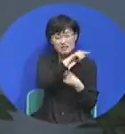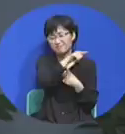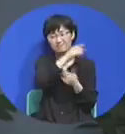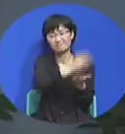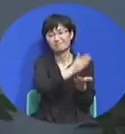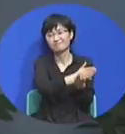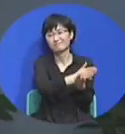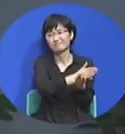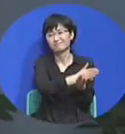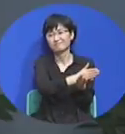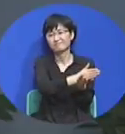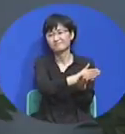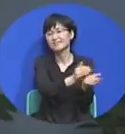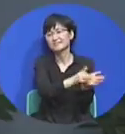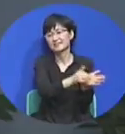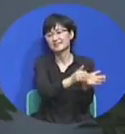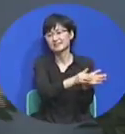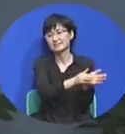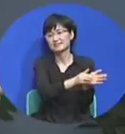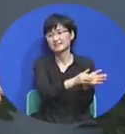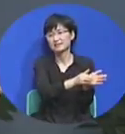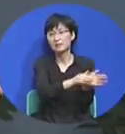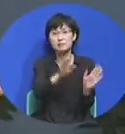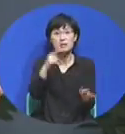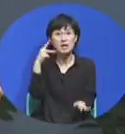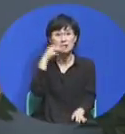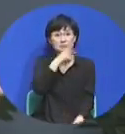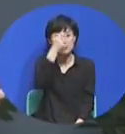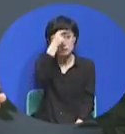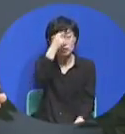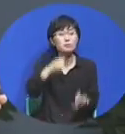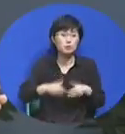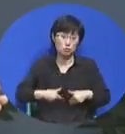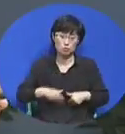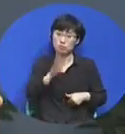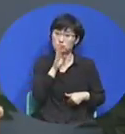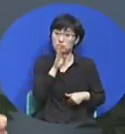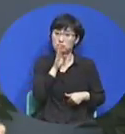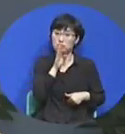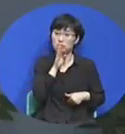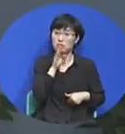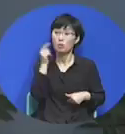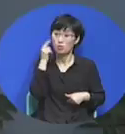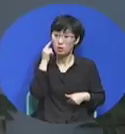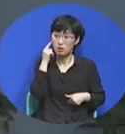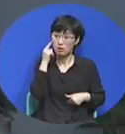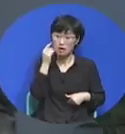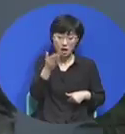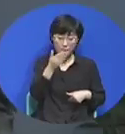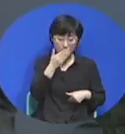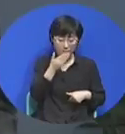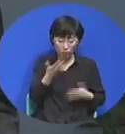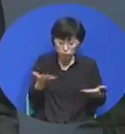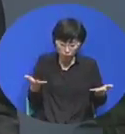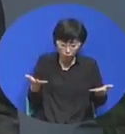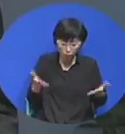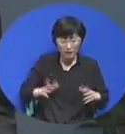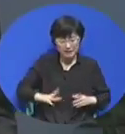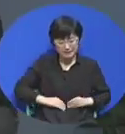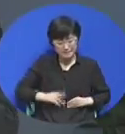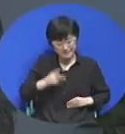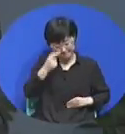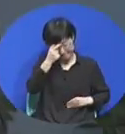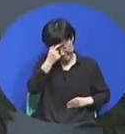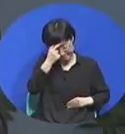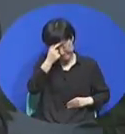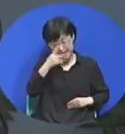금식기도는 밥을 먹을 상황이 아닐 때 금식이 되는 겁니다. You can fast in 그렇죠. prayer if you don't have the conditions to eat a meal. 그때부터 철학기도 없었어요. From